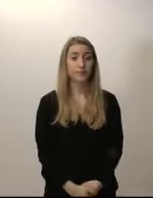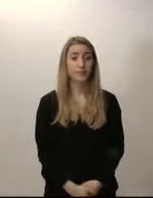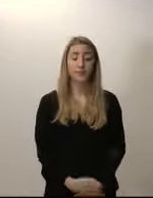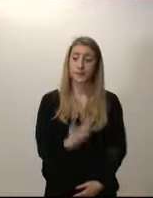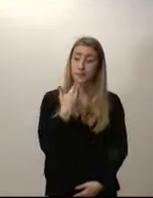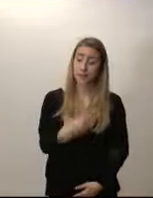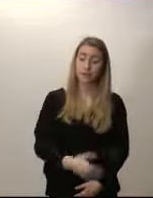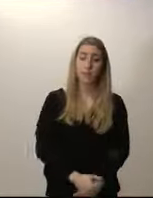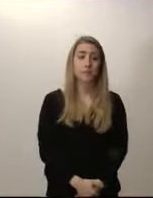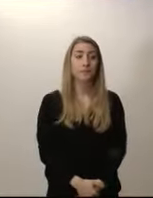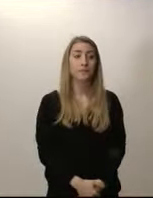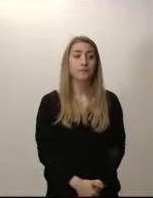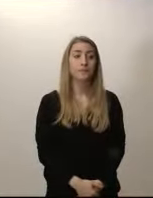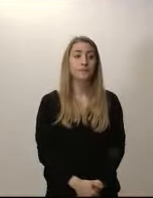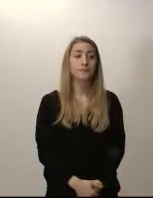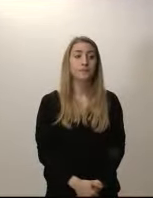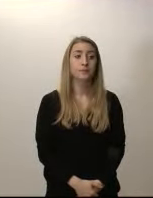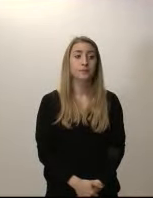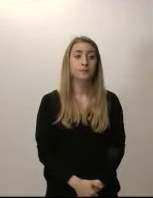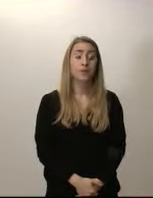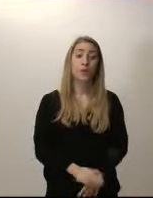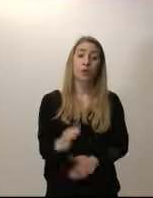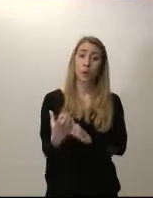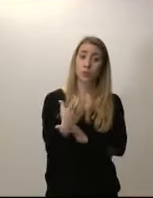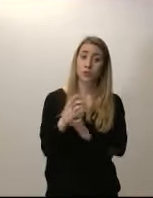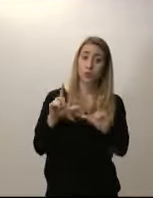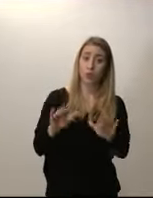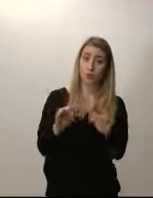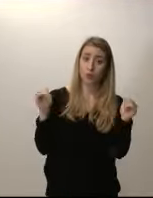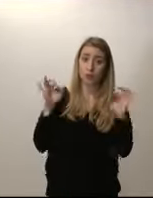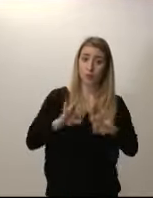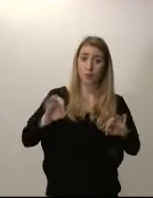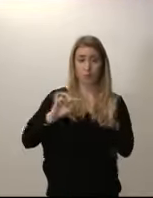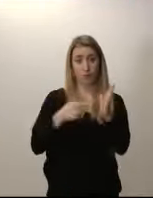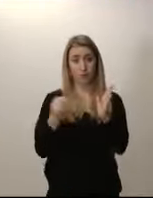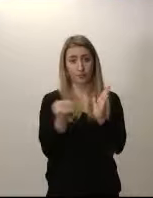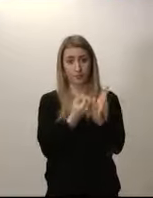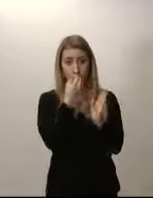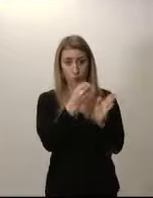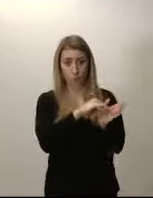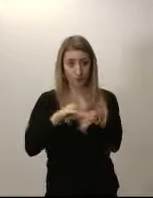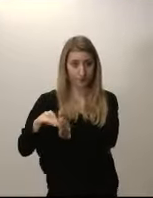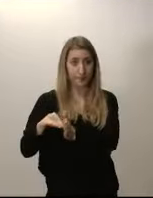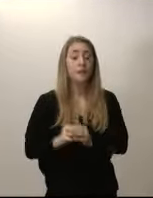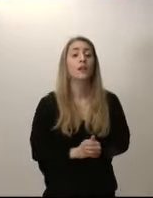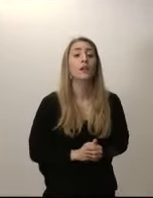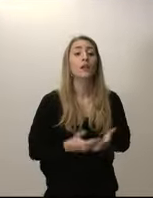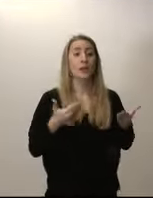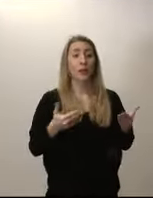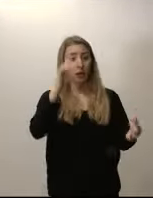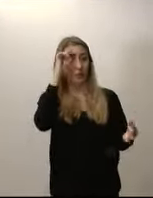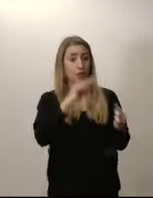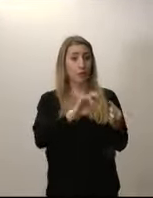Merci. Y a-t-il des oppositions? Pas d'abstention. Ce point est adopté. Dénomination du troisième